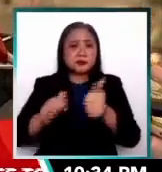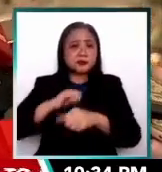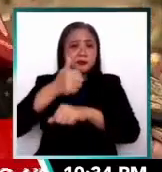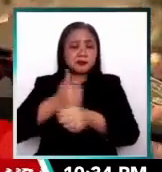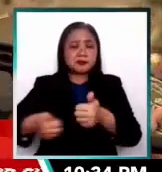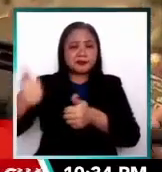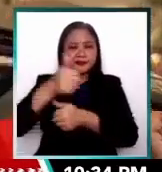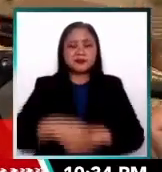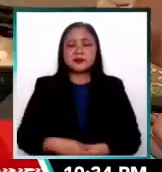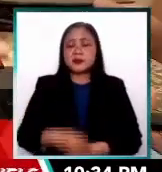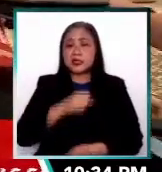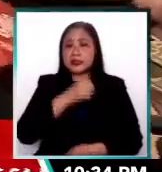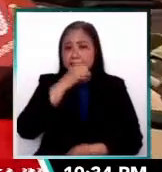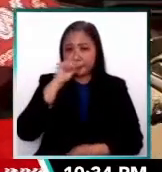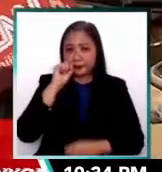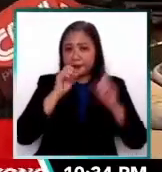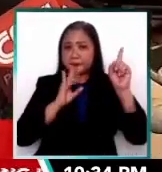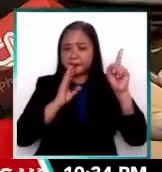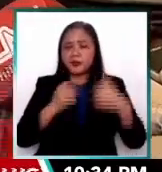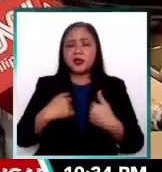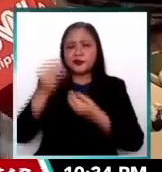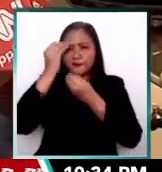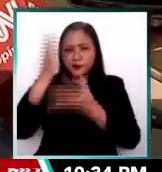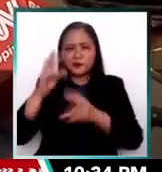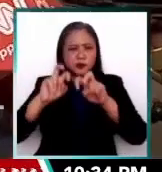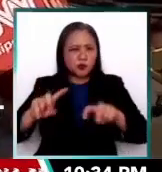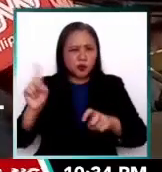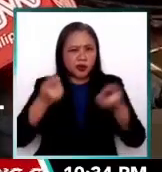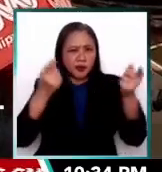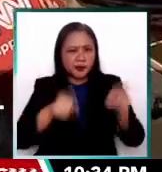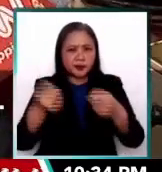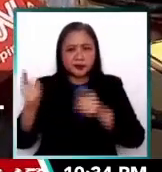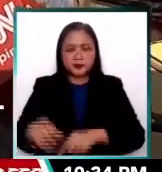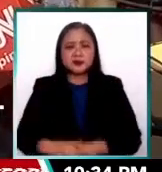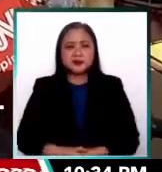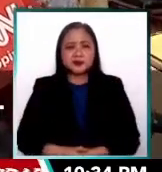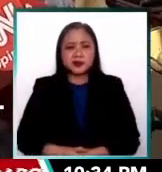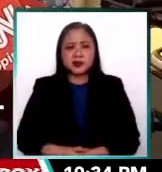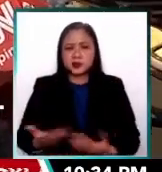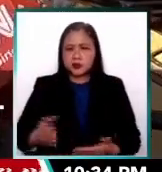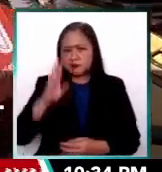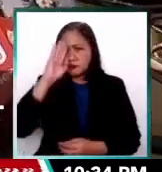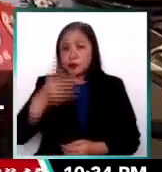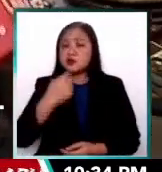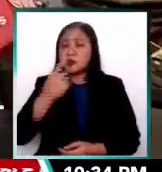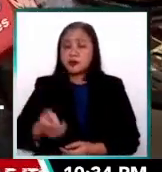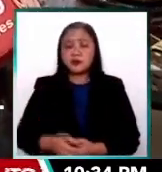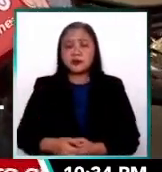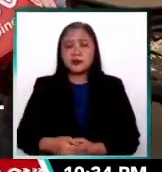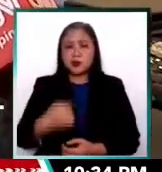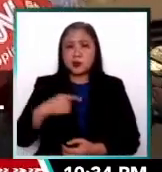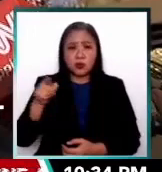mga investigasyon namin at saka kung ano nangyayari doon. At saka, you know, to be very blunt about it, sabi ko, huwag kang